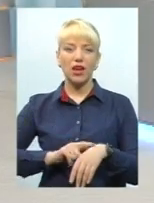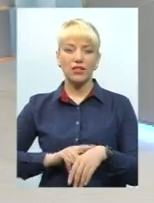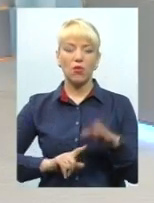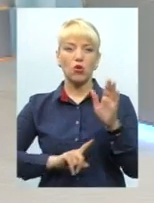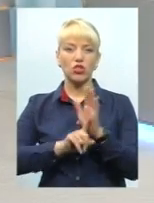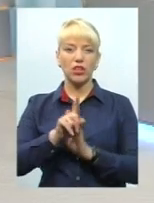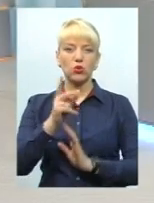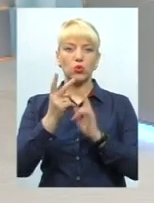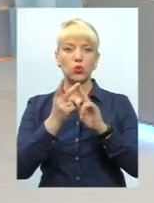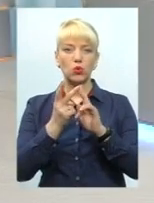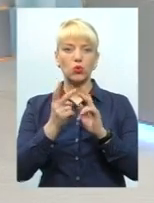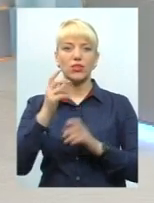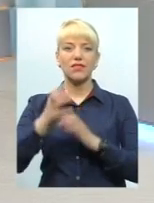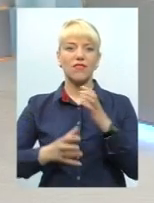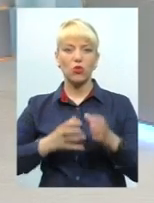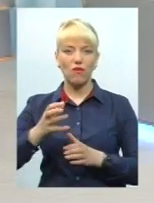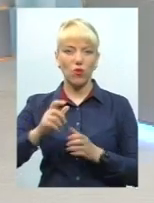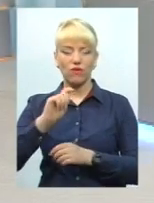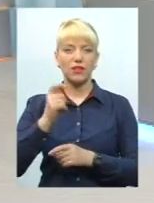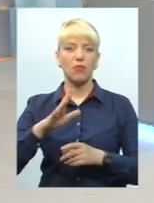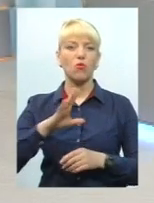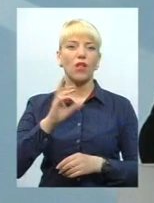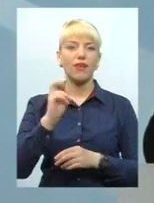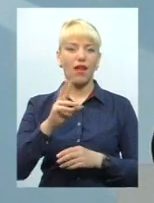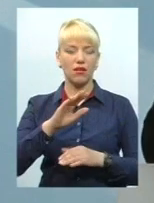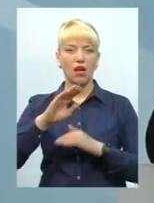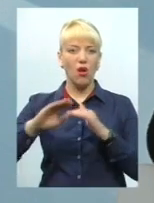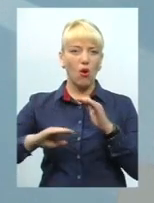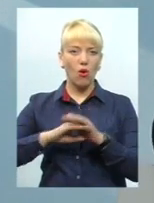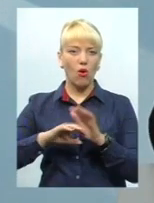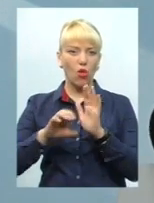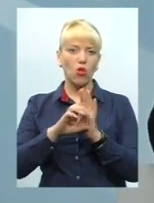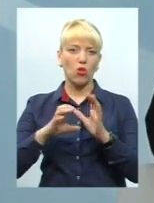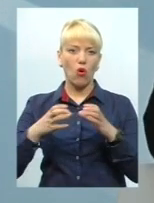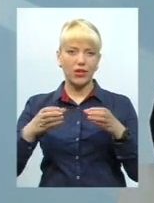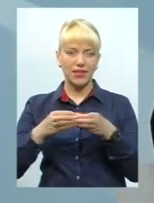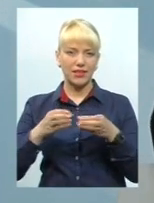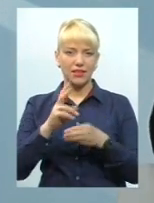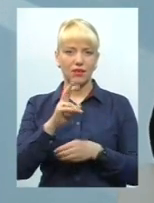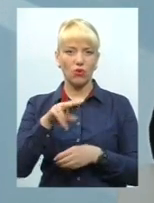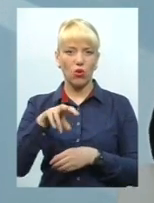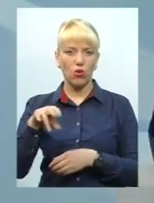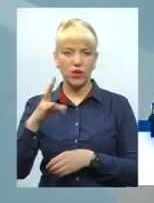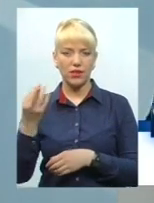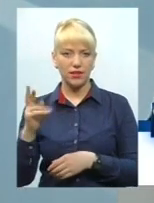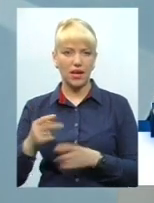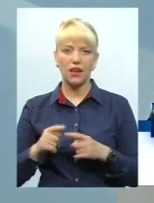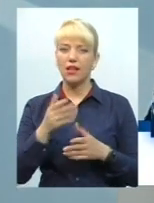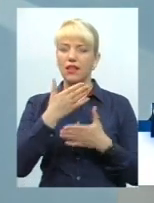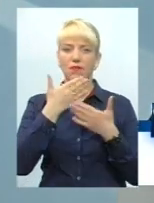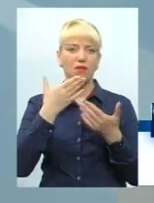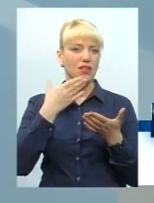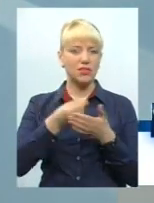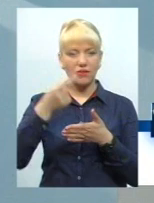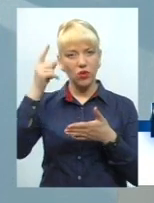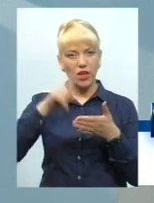війни, перебувала як одна із колоній в новій імперії СРСР. Відповідно, українці не мали своєї